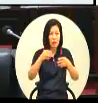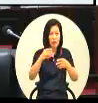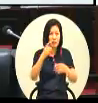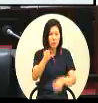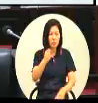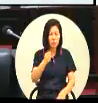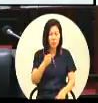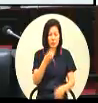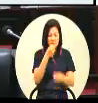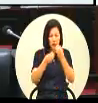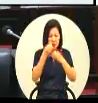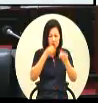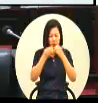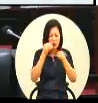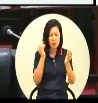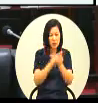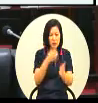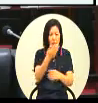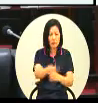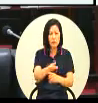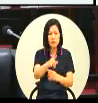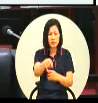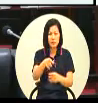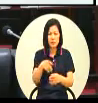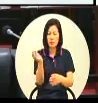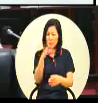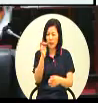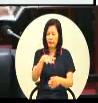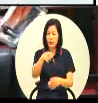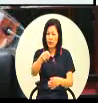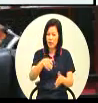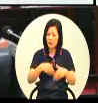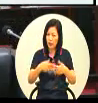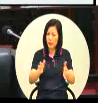往生为止都不用钱，你要不要？